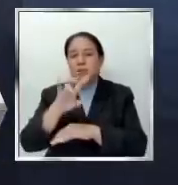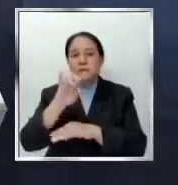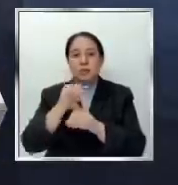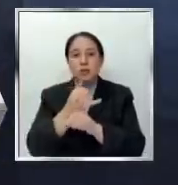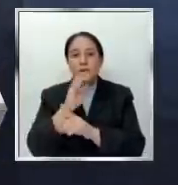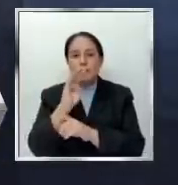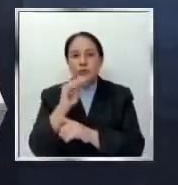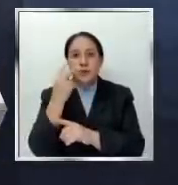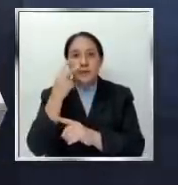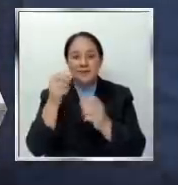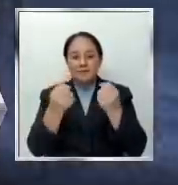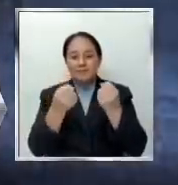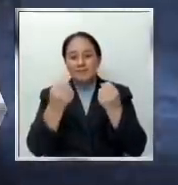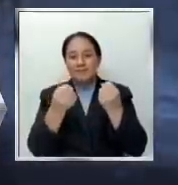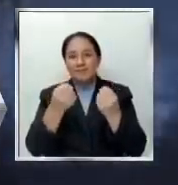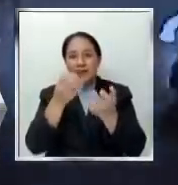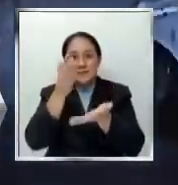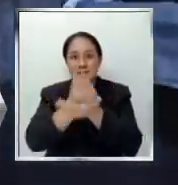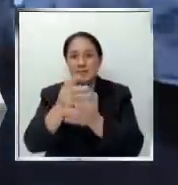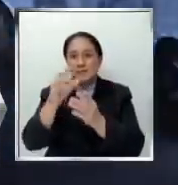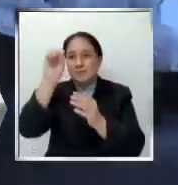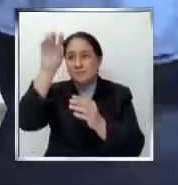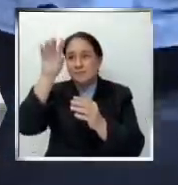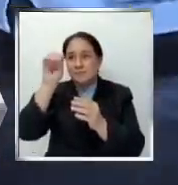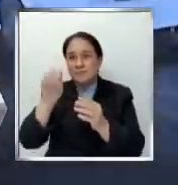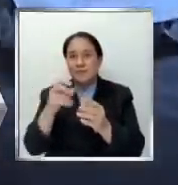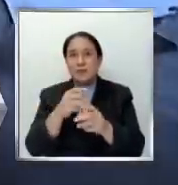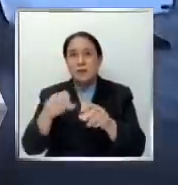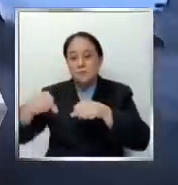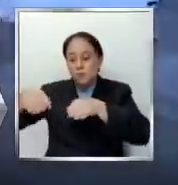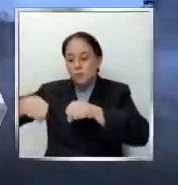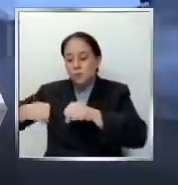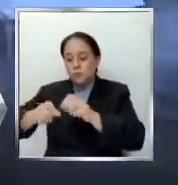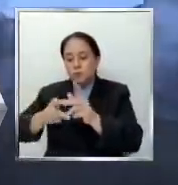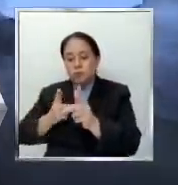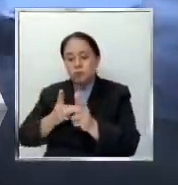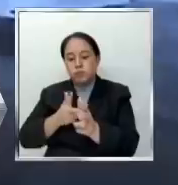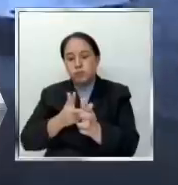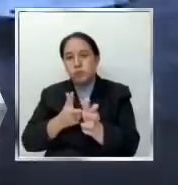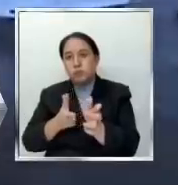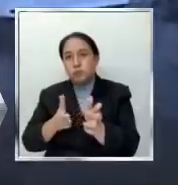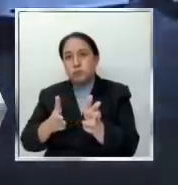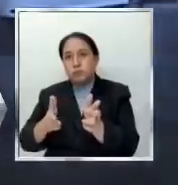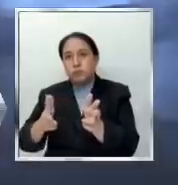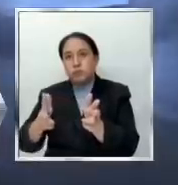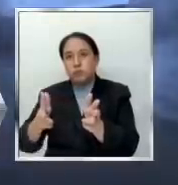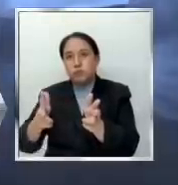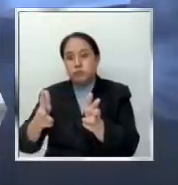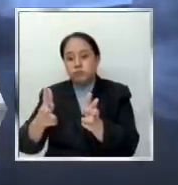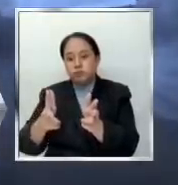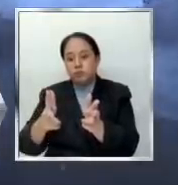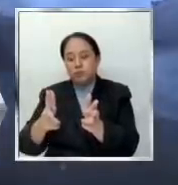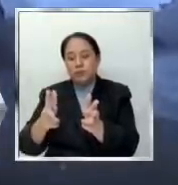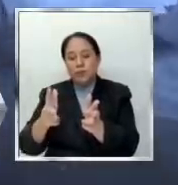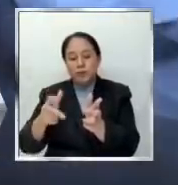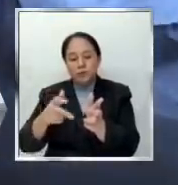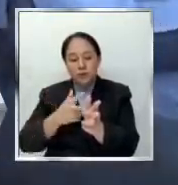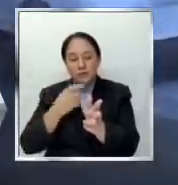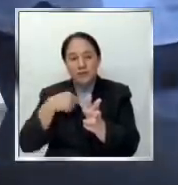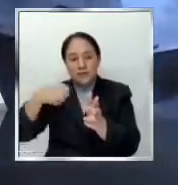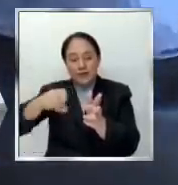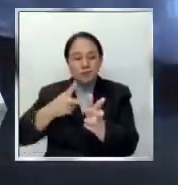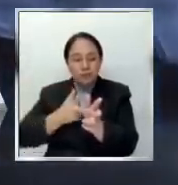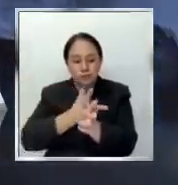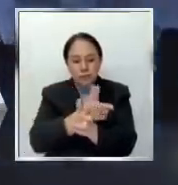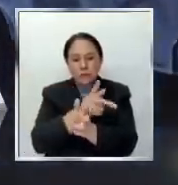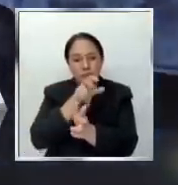ito na huminto sa stoplight. Isang motorsiklo na bumuntot sa kanya, saka tinapatan ng driver. Hindi kita sa CCTV pero